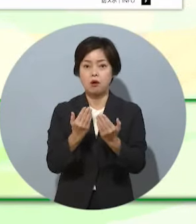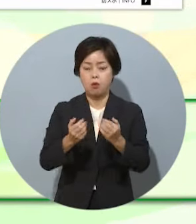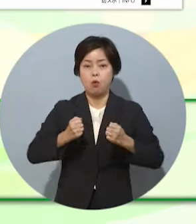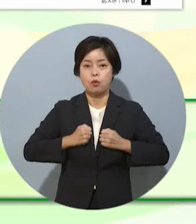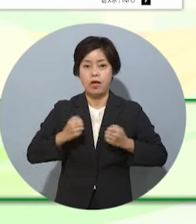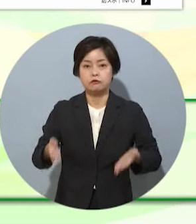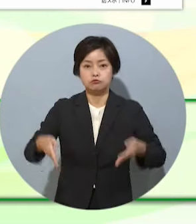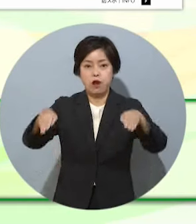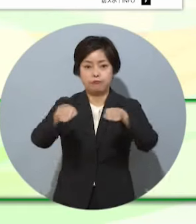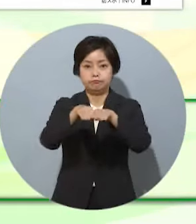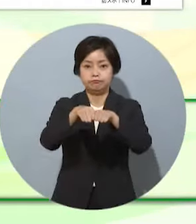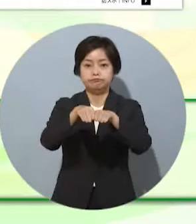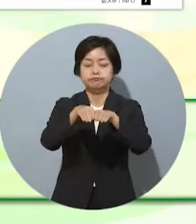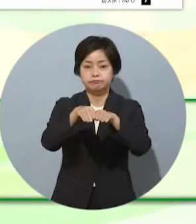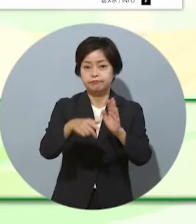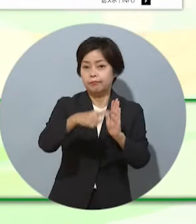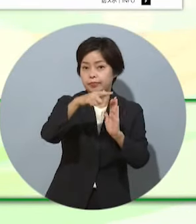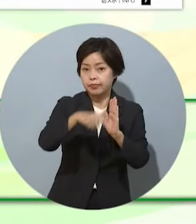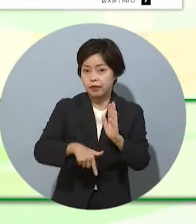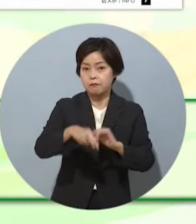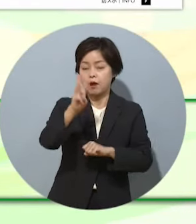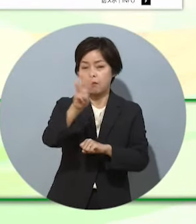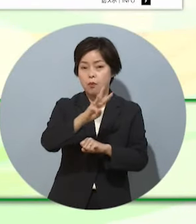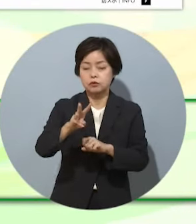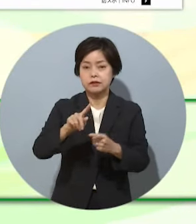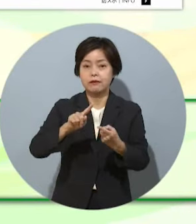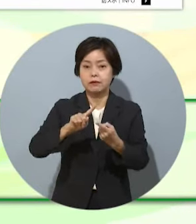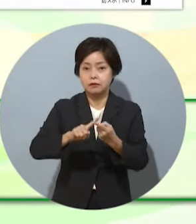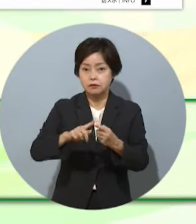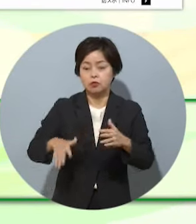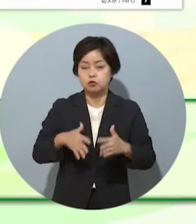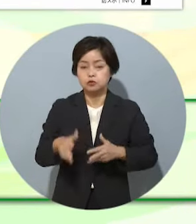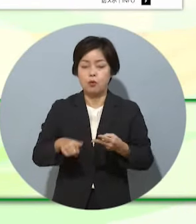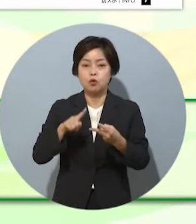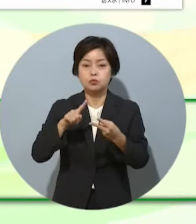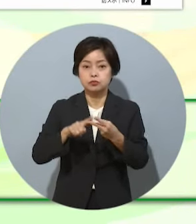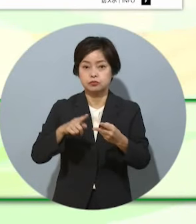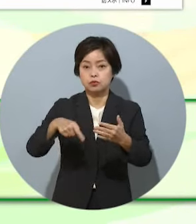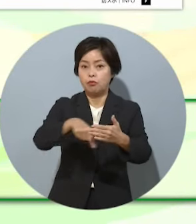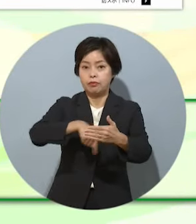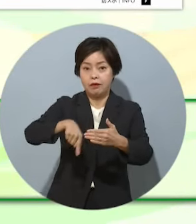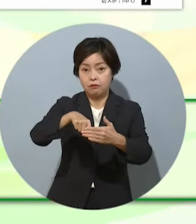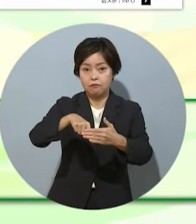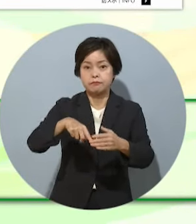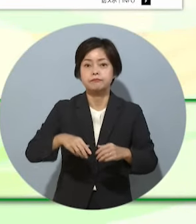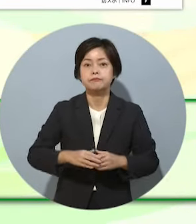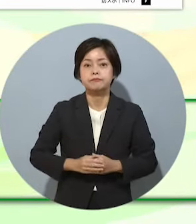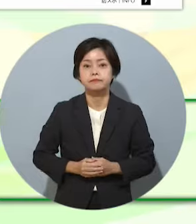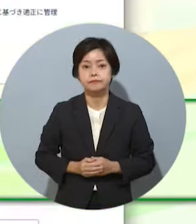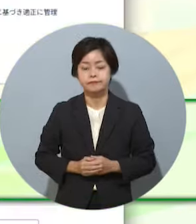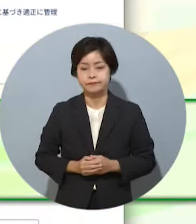で、防災とスポーツを組み合わせた特別プログラムが行われます。